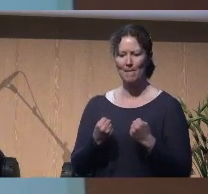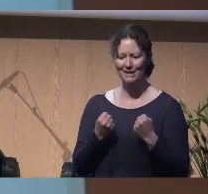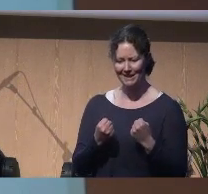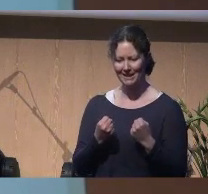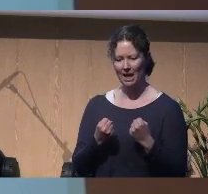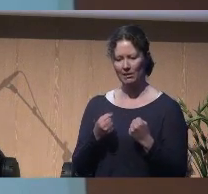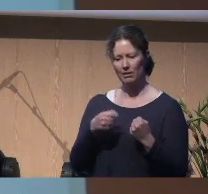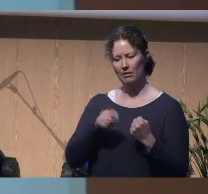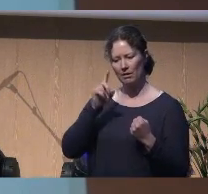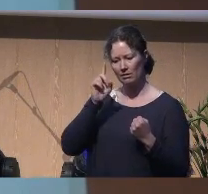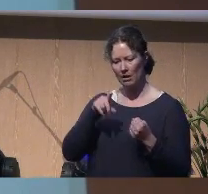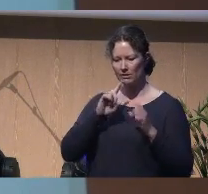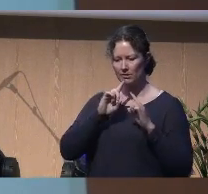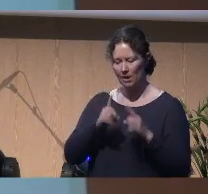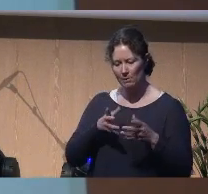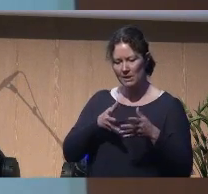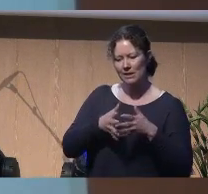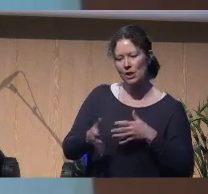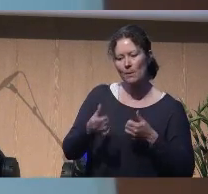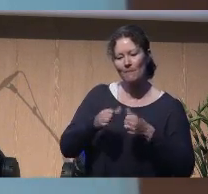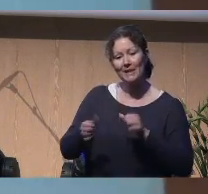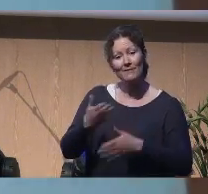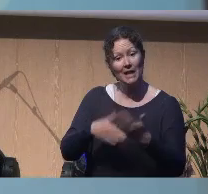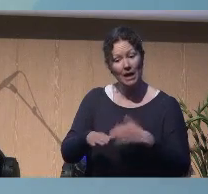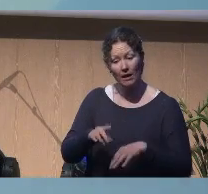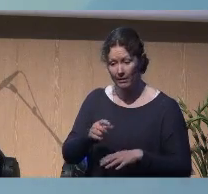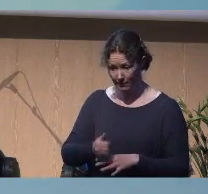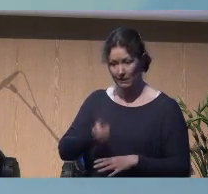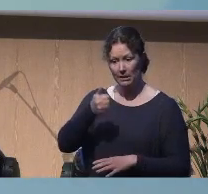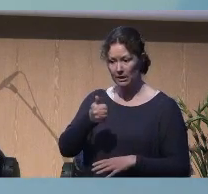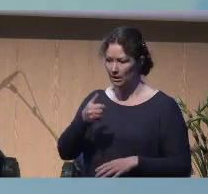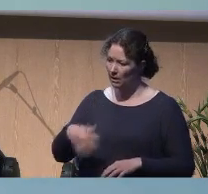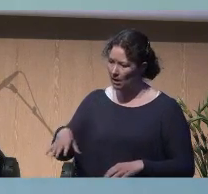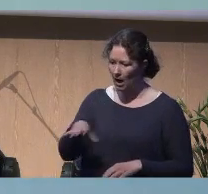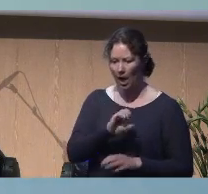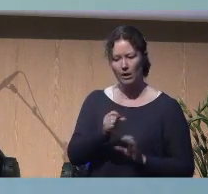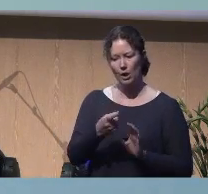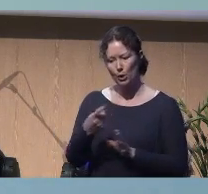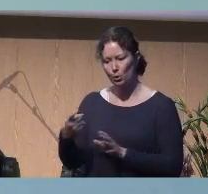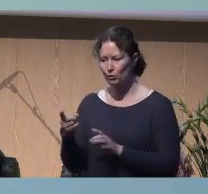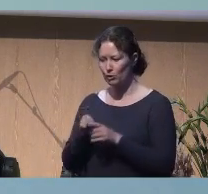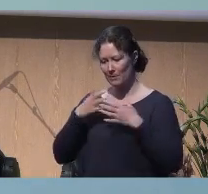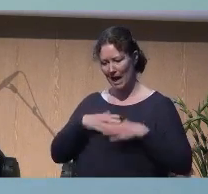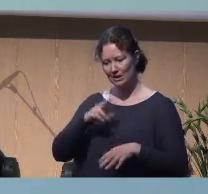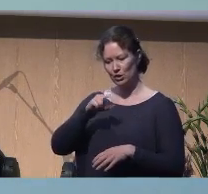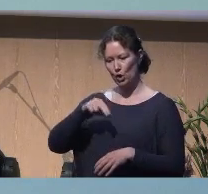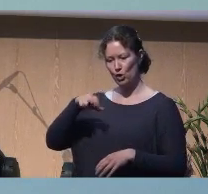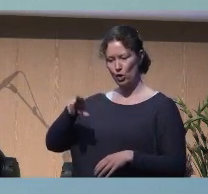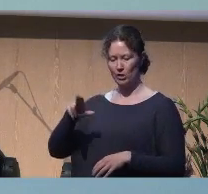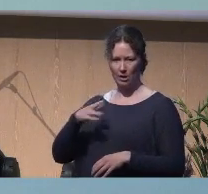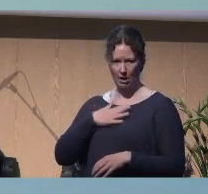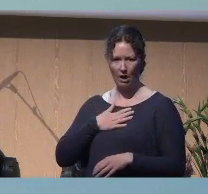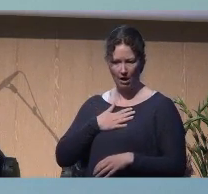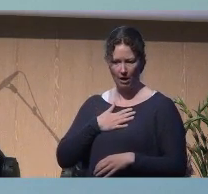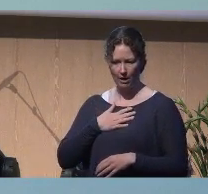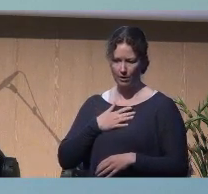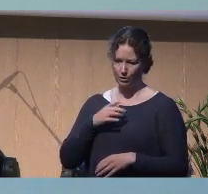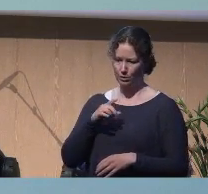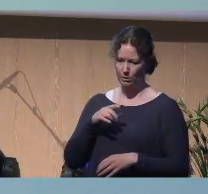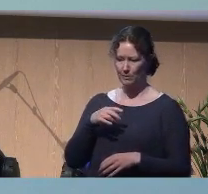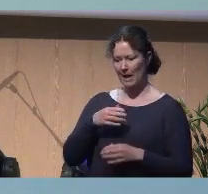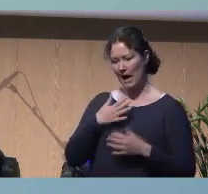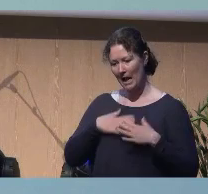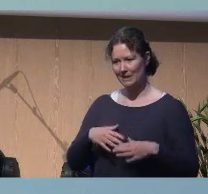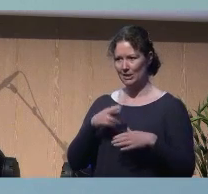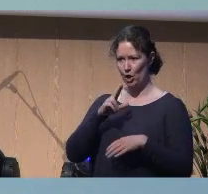kan skapes gjennom frivillighet, viktig i alle de utfordringene som Helse-Norge står foran, som vi står foran.